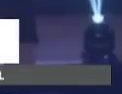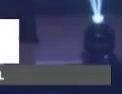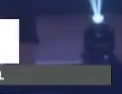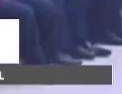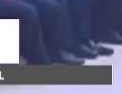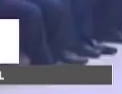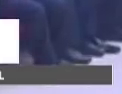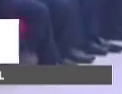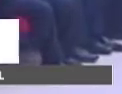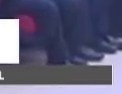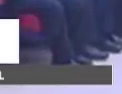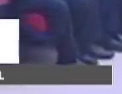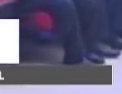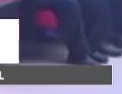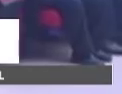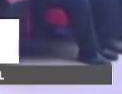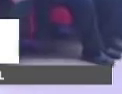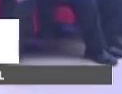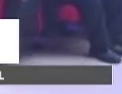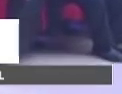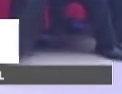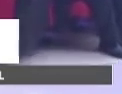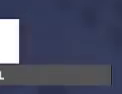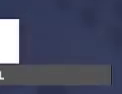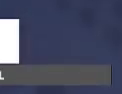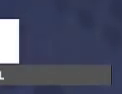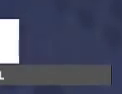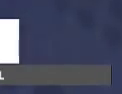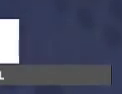pertumbuhan ekonomi negara antara tertinggi di dunia.